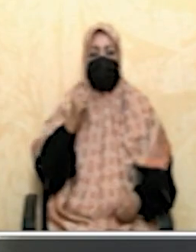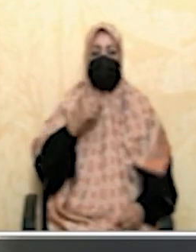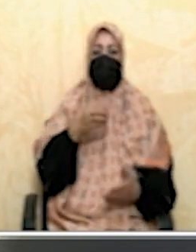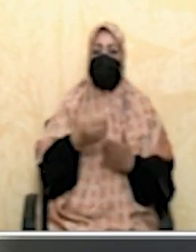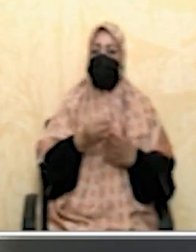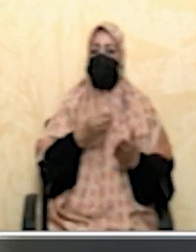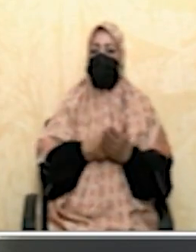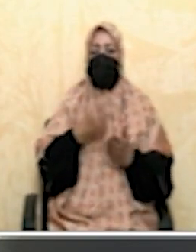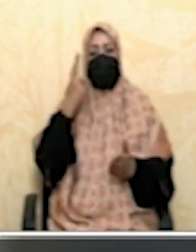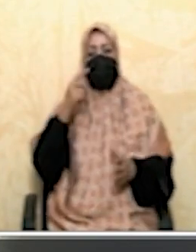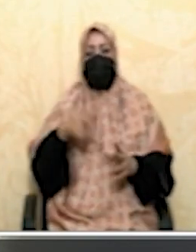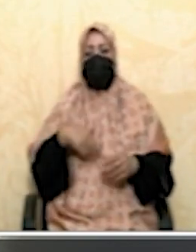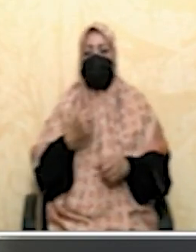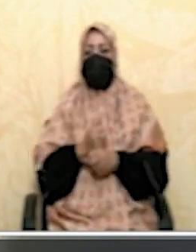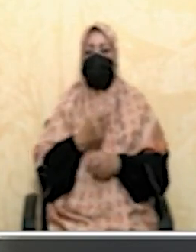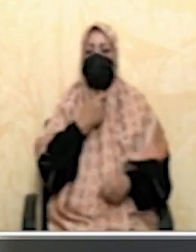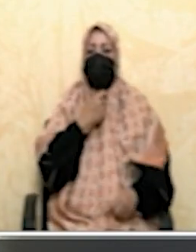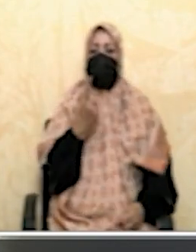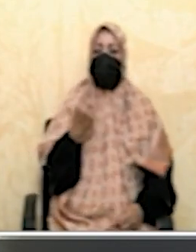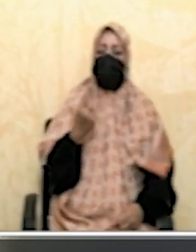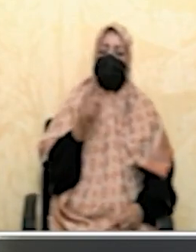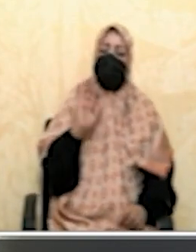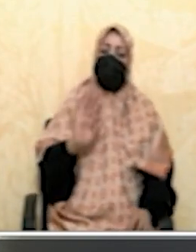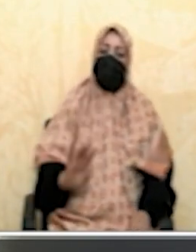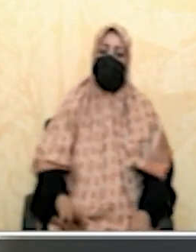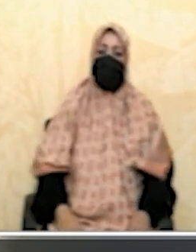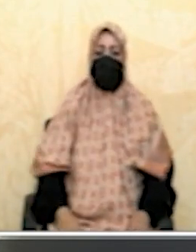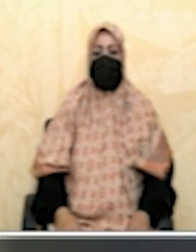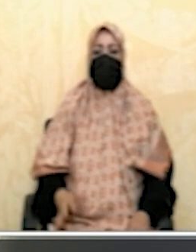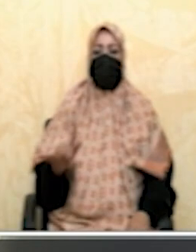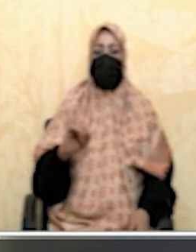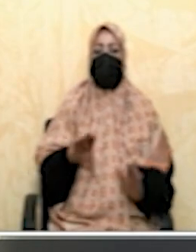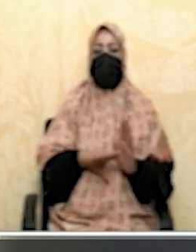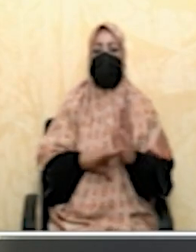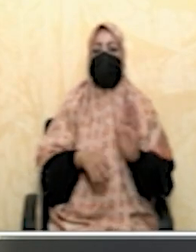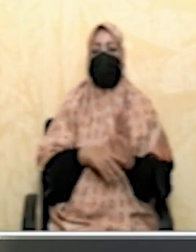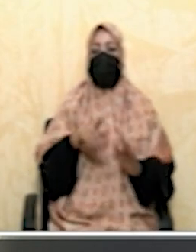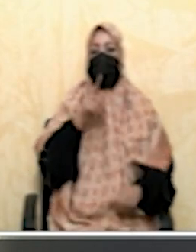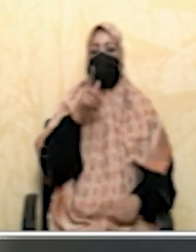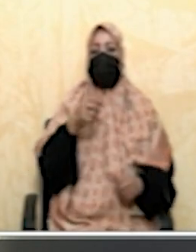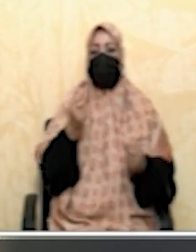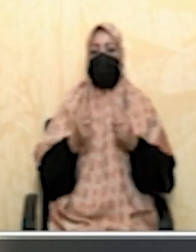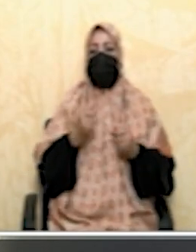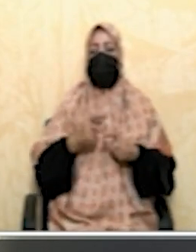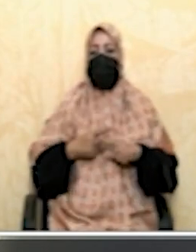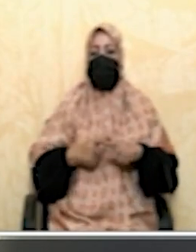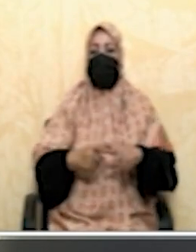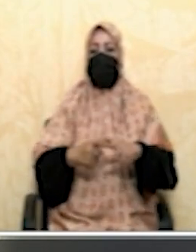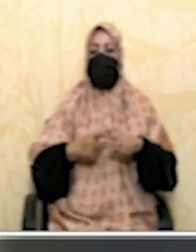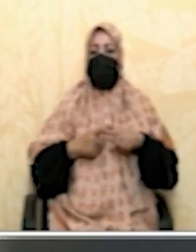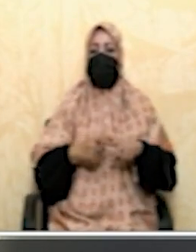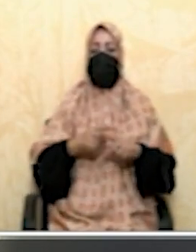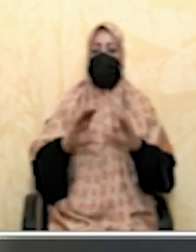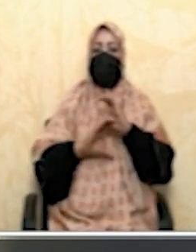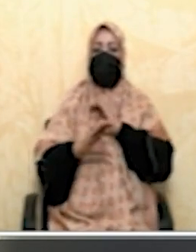الاخ محمد من طبرق قال ايه سائق تاكسي من تبرق الى بنغازي كيف اصنع في الصلاه لك ان